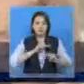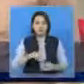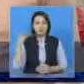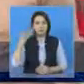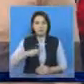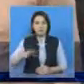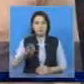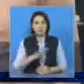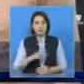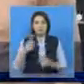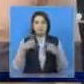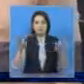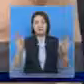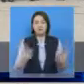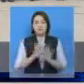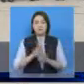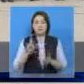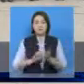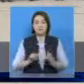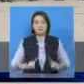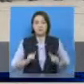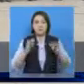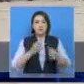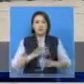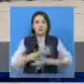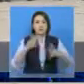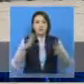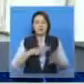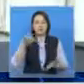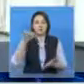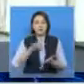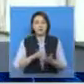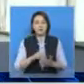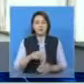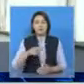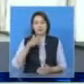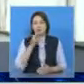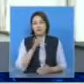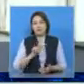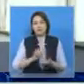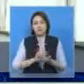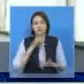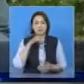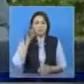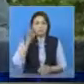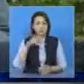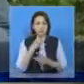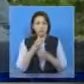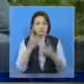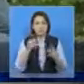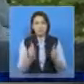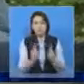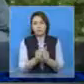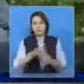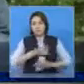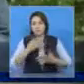Ақтөбе облыстық филармония ұжымының ардагерге құрметі мерекелік концертке ұласты. Қарт жауынгер болса терезеден тамашалады. Көршілері